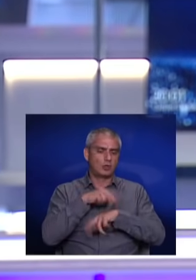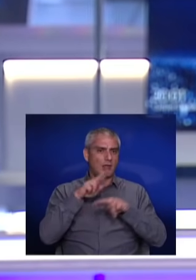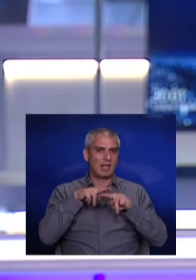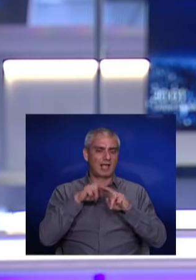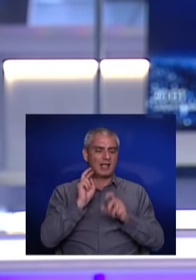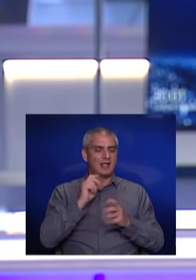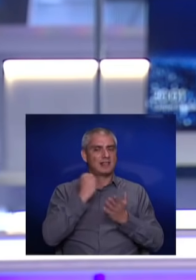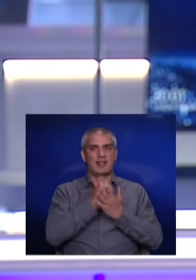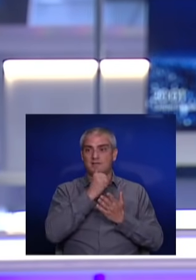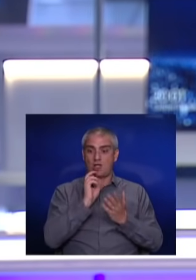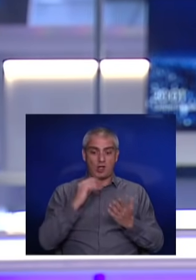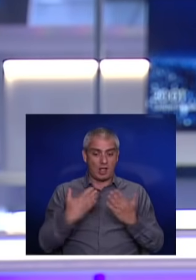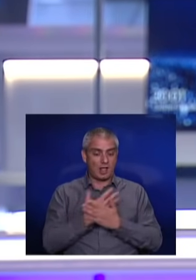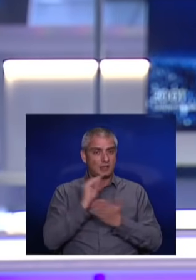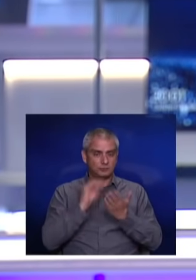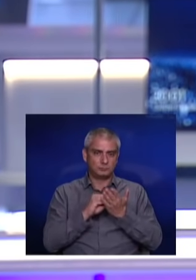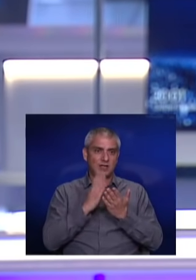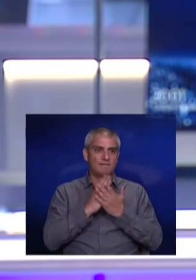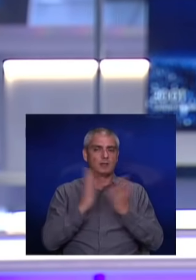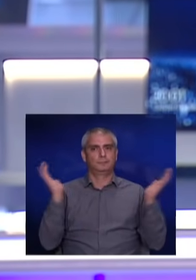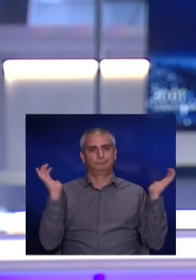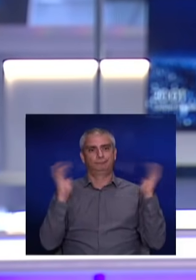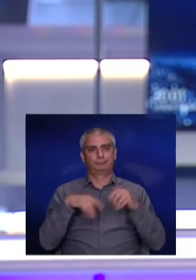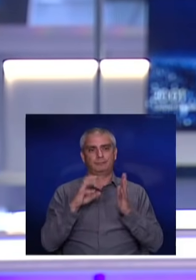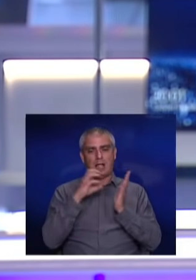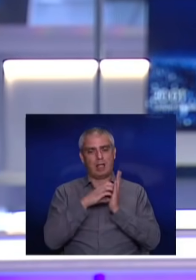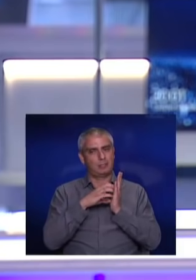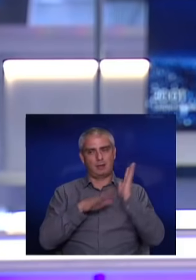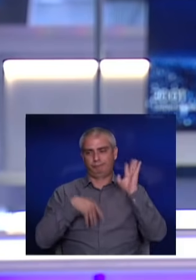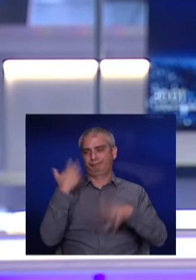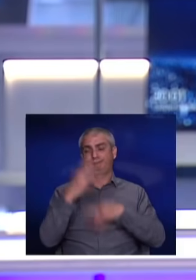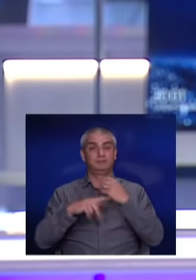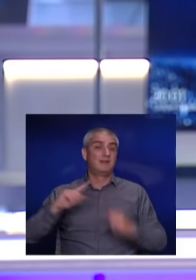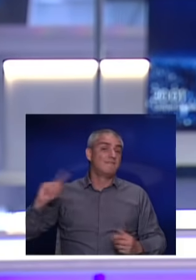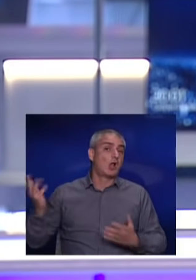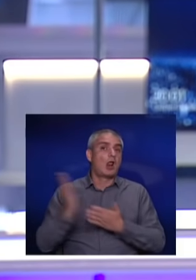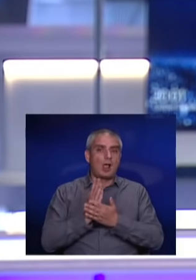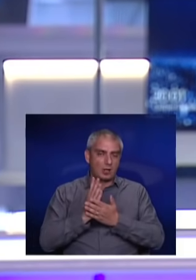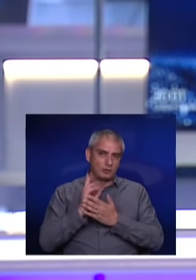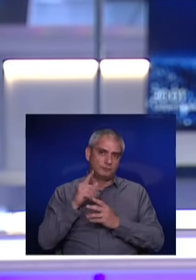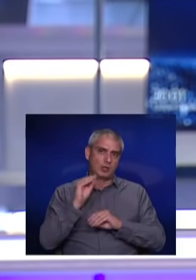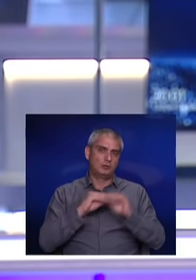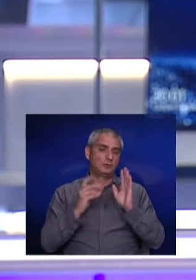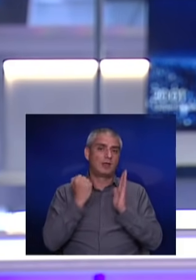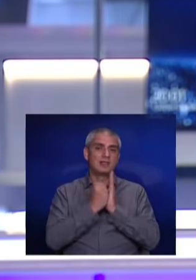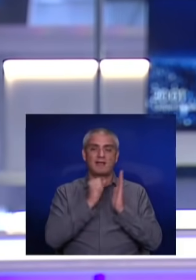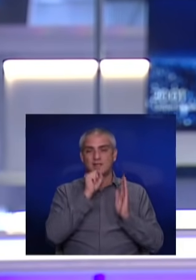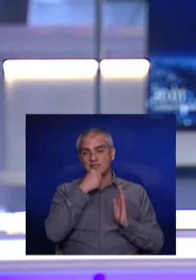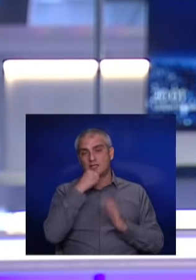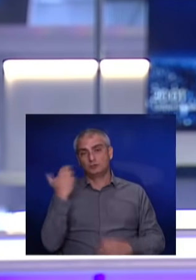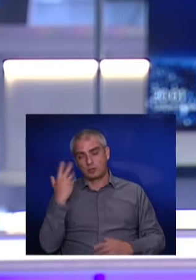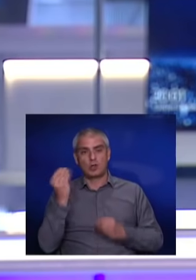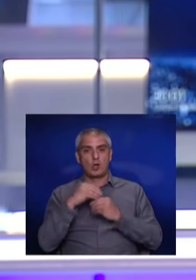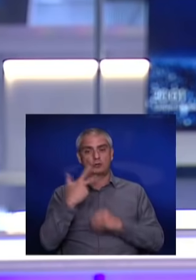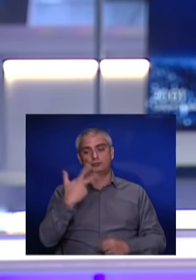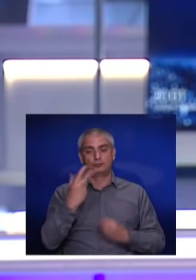כניסת התו הירוק החדש לתוקף ועד לקריסת האתר, וכך, למרות כל ההכנות, אפשר יהיה להשתמש בתו הירוק הישן למשך